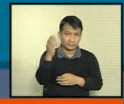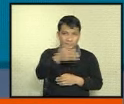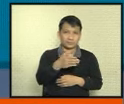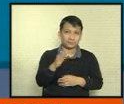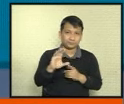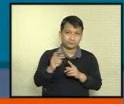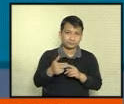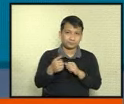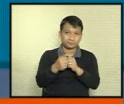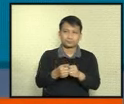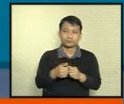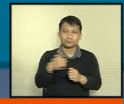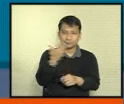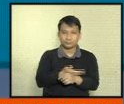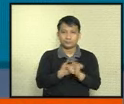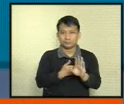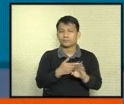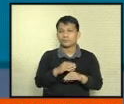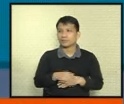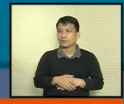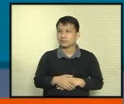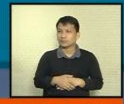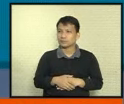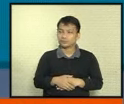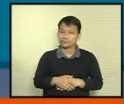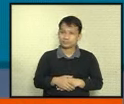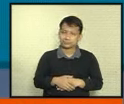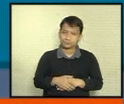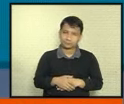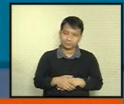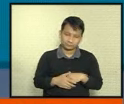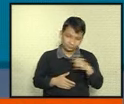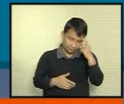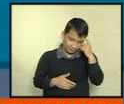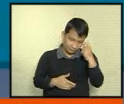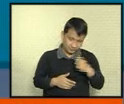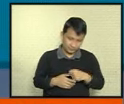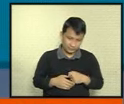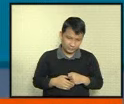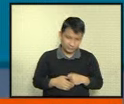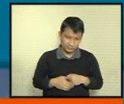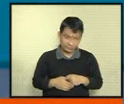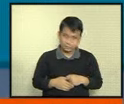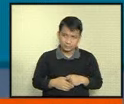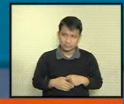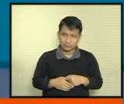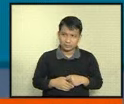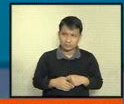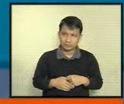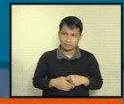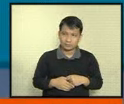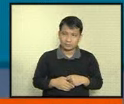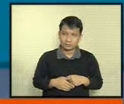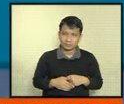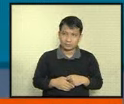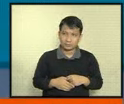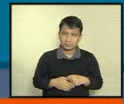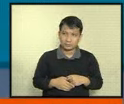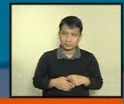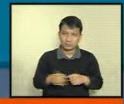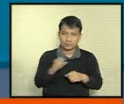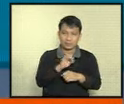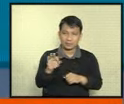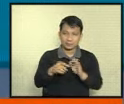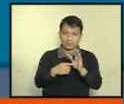sa City Hall. Sasamahan po namin ang anak nyo, ha? Opo, sir. Sir, magtanong lang po. Ma'am, wala nang po time. Ma'am, wala nang time.